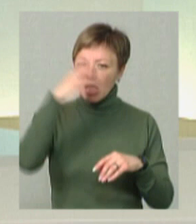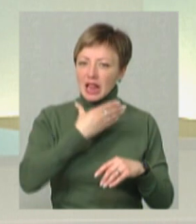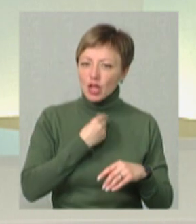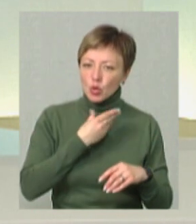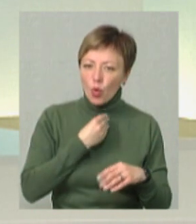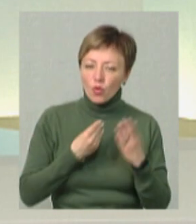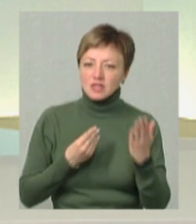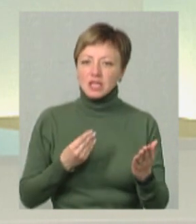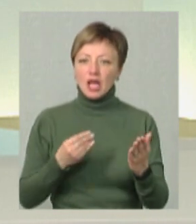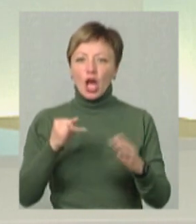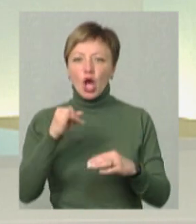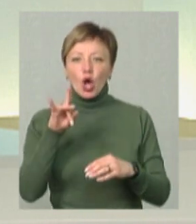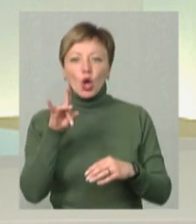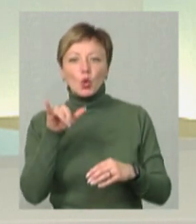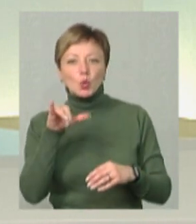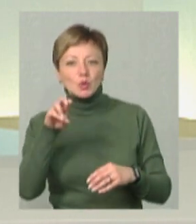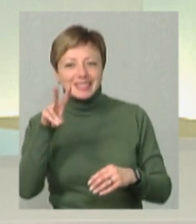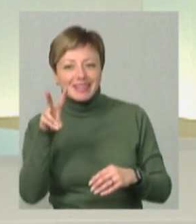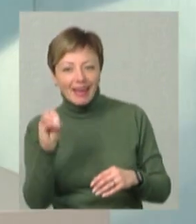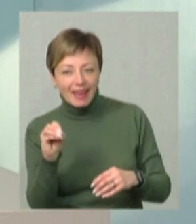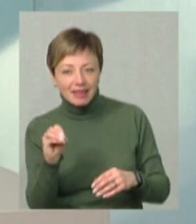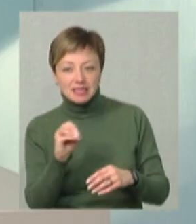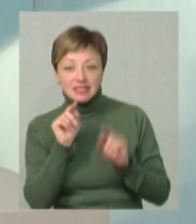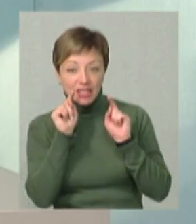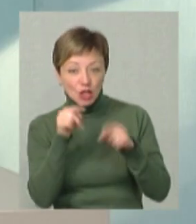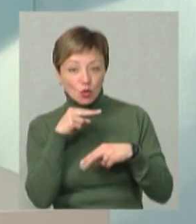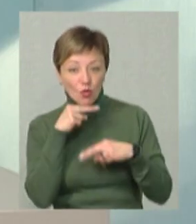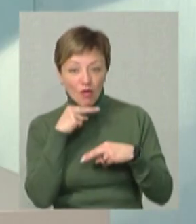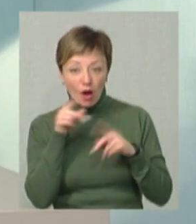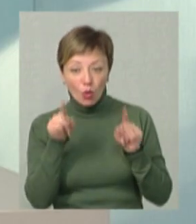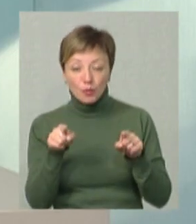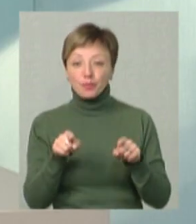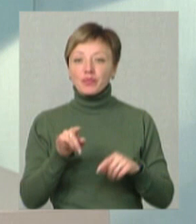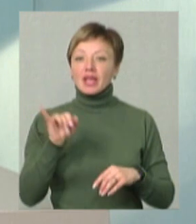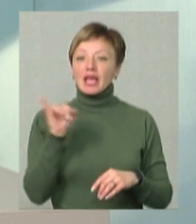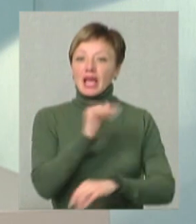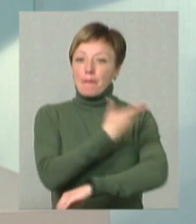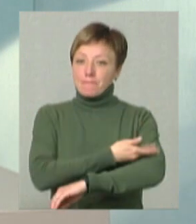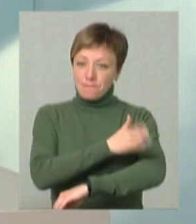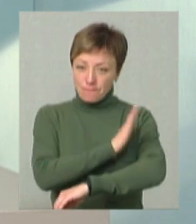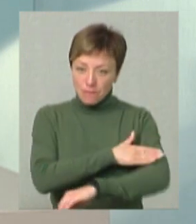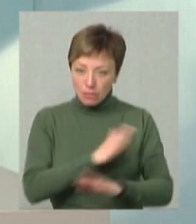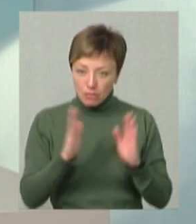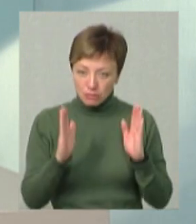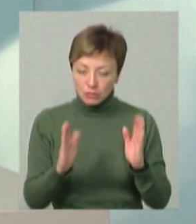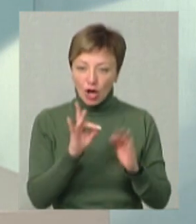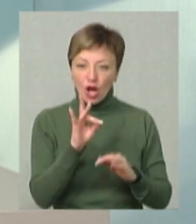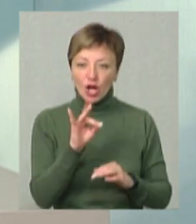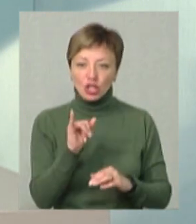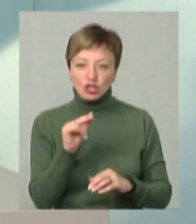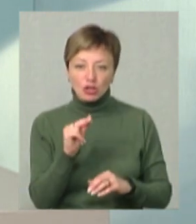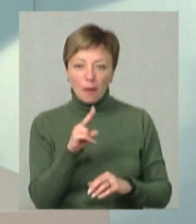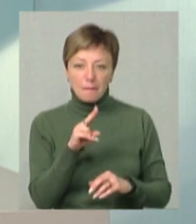Литовське, Жемантійське, і Руське, зверніть увагу, і Речі Посполитої. Це